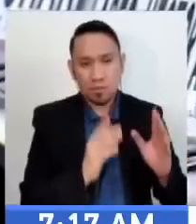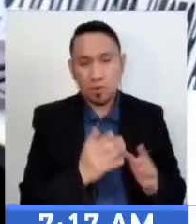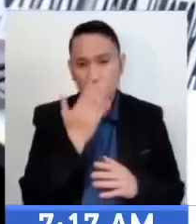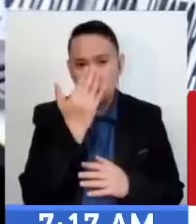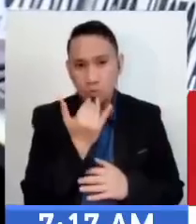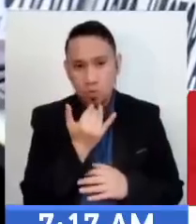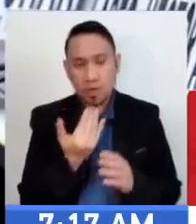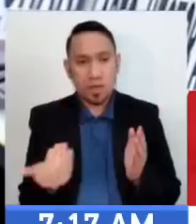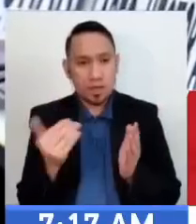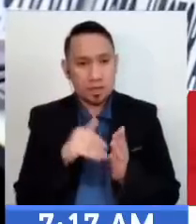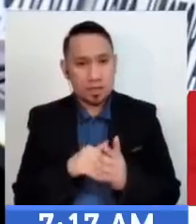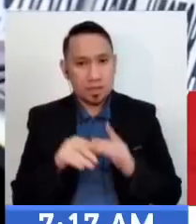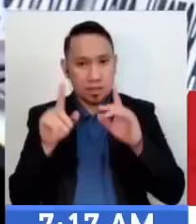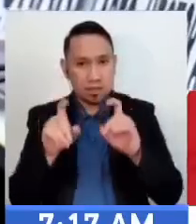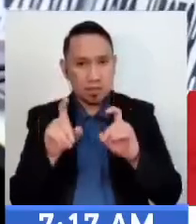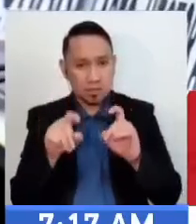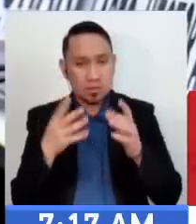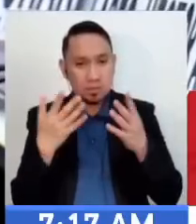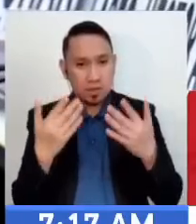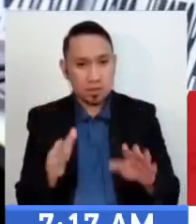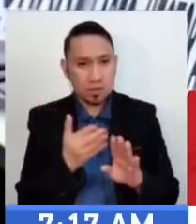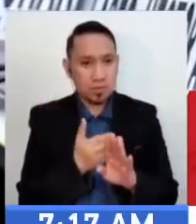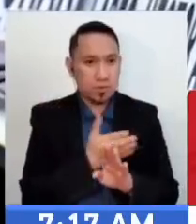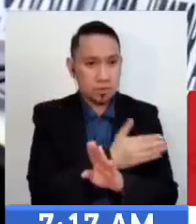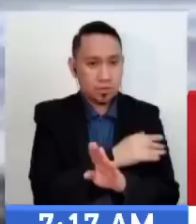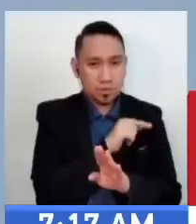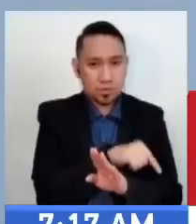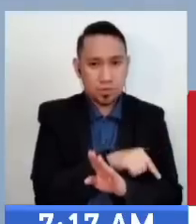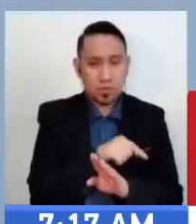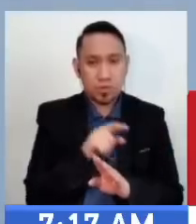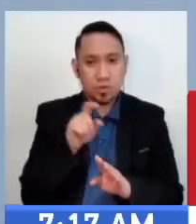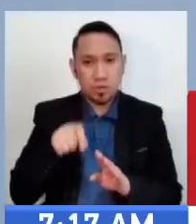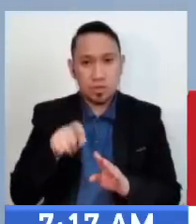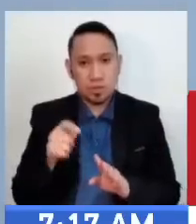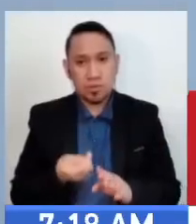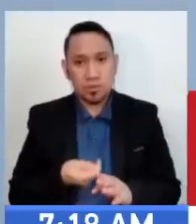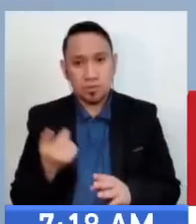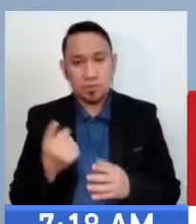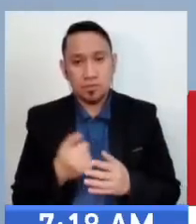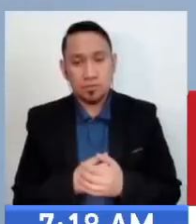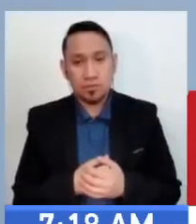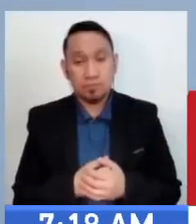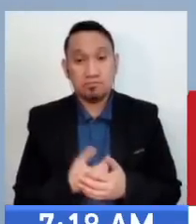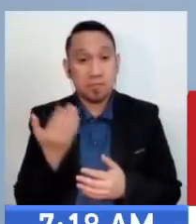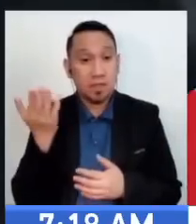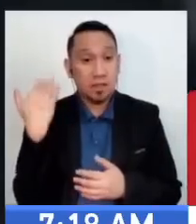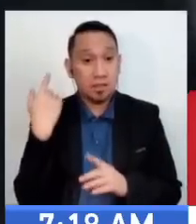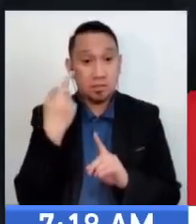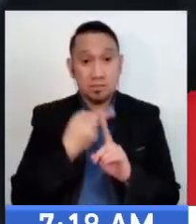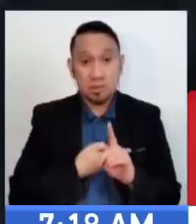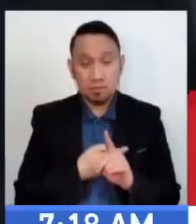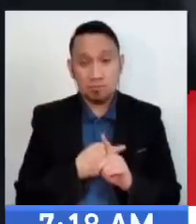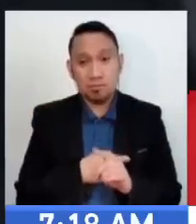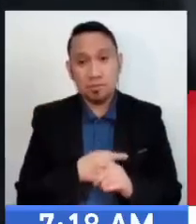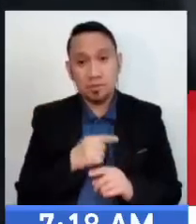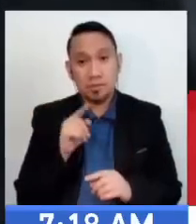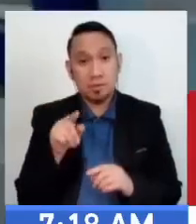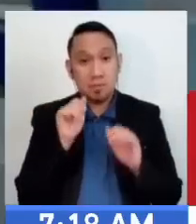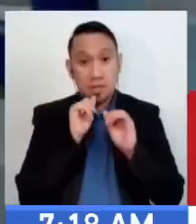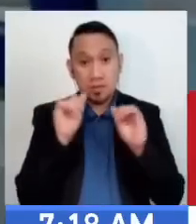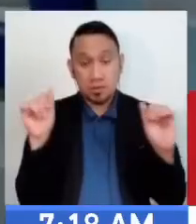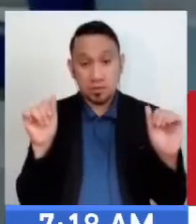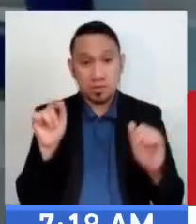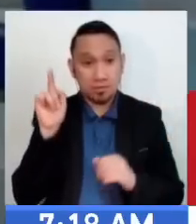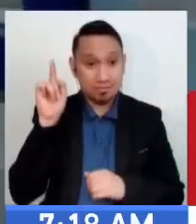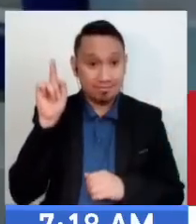after when you have to renew? So we're looking at that, sir. Nitong nakaraang buwan lang, inanunsyo ni Noy LTO Chief J.R. Tugade